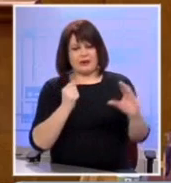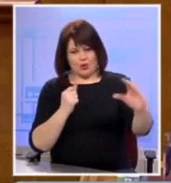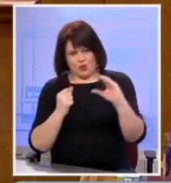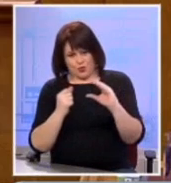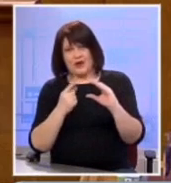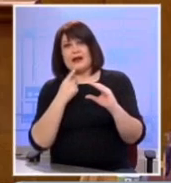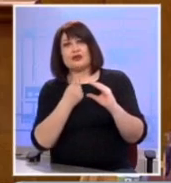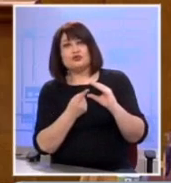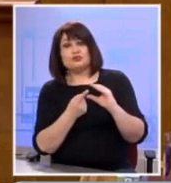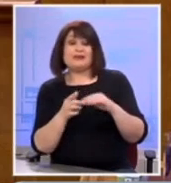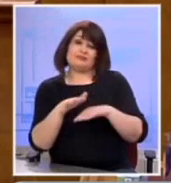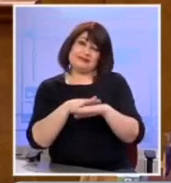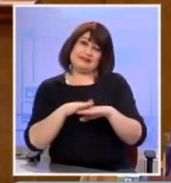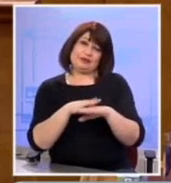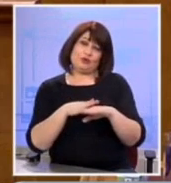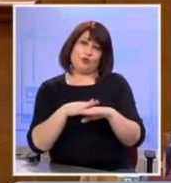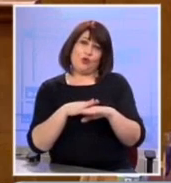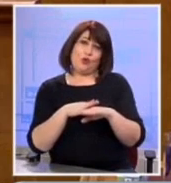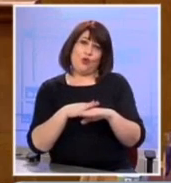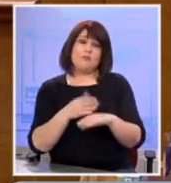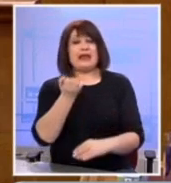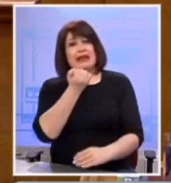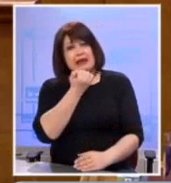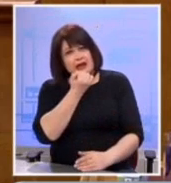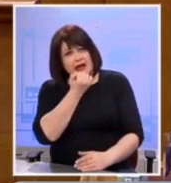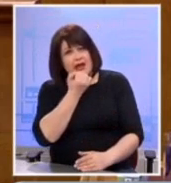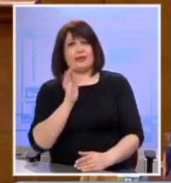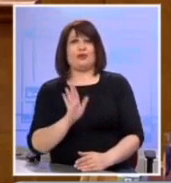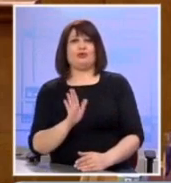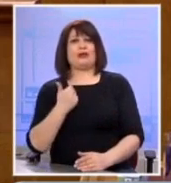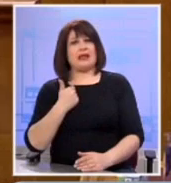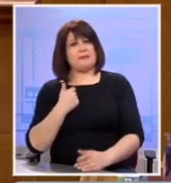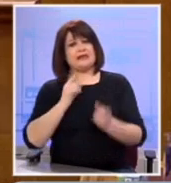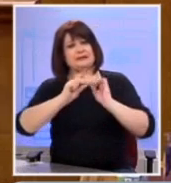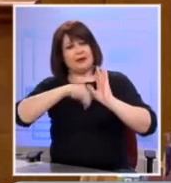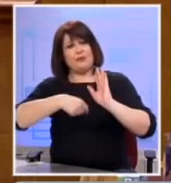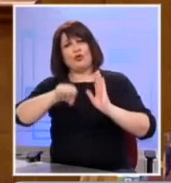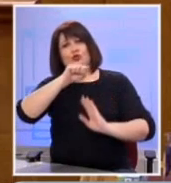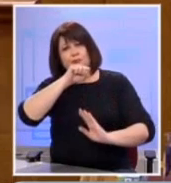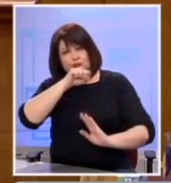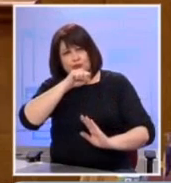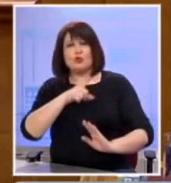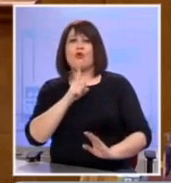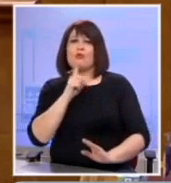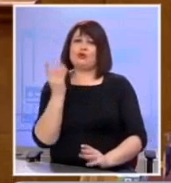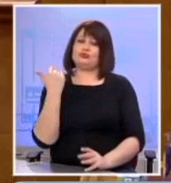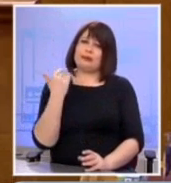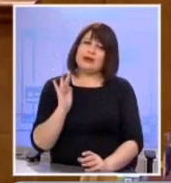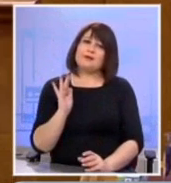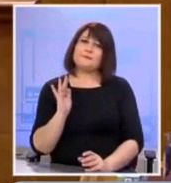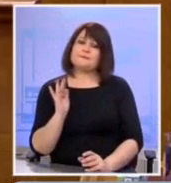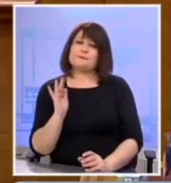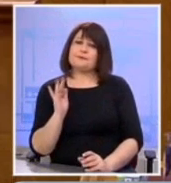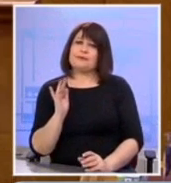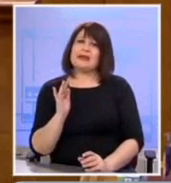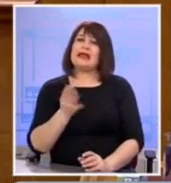λέγοντάς τους, μα συγχωρείτε, κάναμε λάθος, είμαστε κι εμείς μνημονιακοί, είμαστε σαν τους άλλους, μη βλέπετε